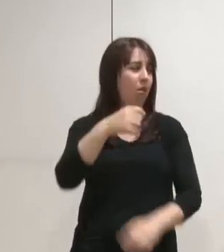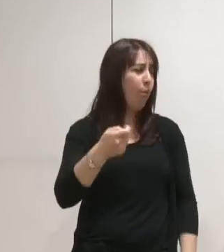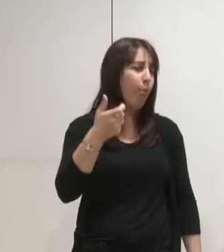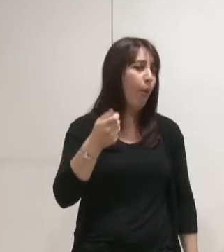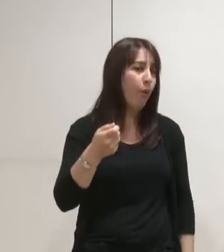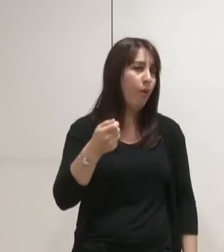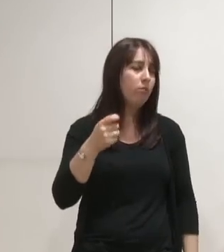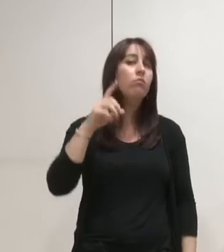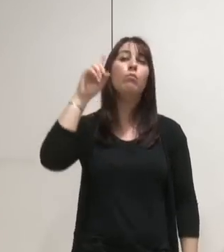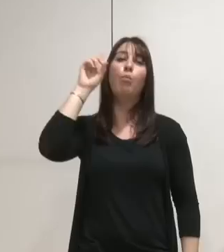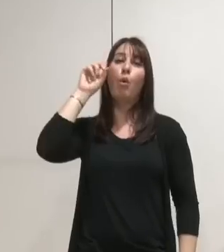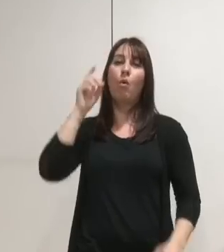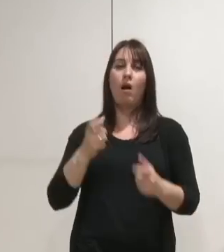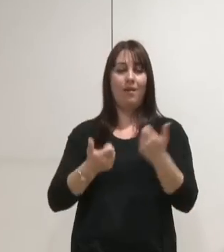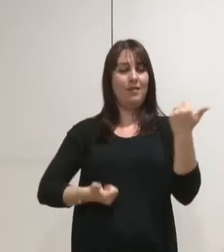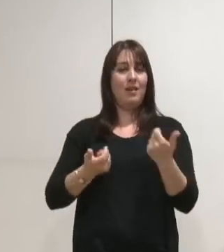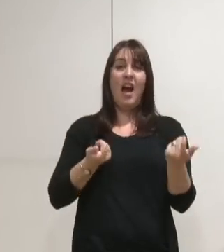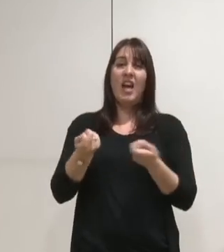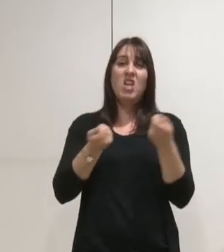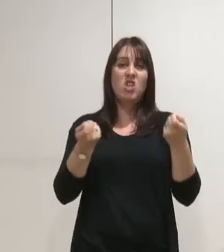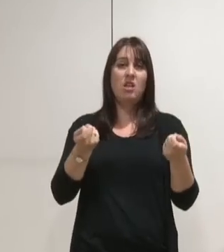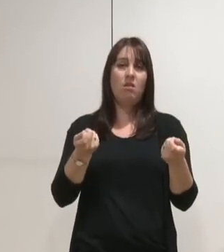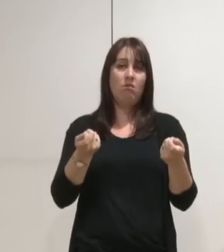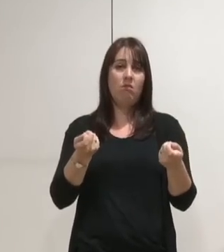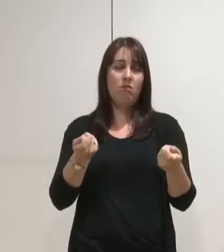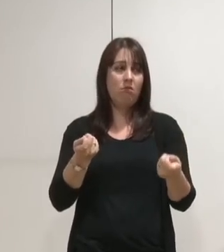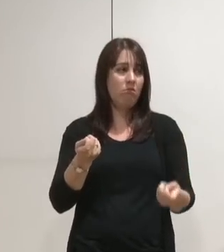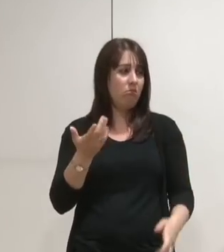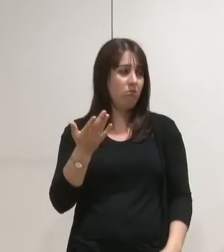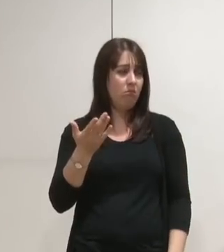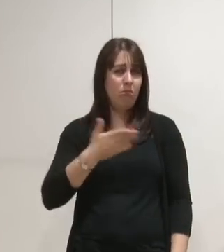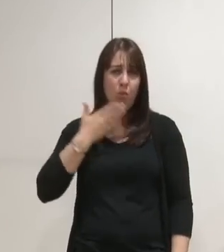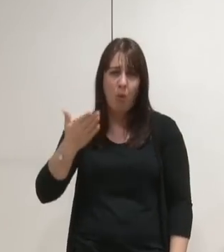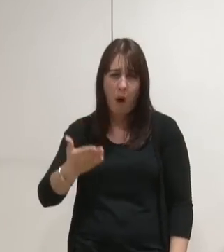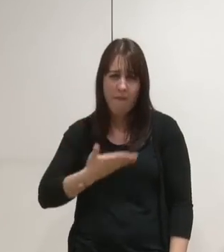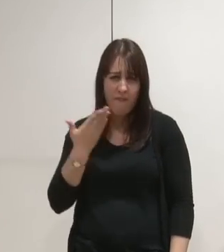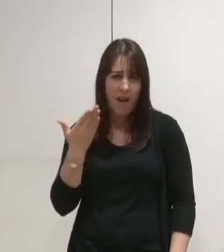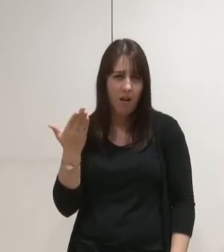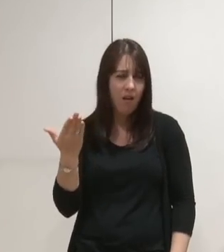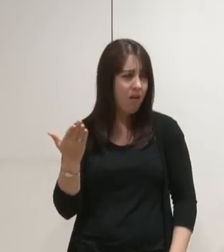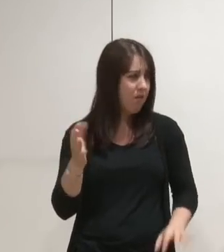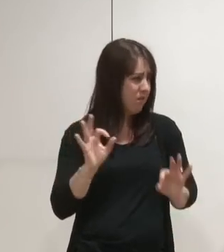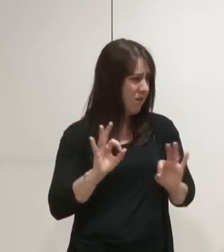cette régie est inutile vous l'avez justifié et